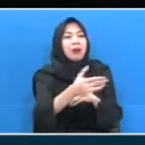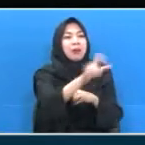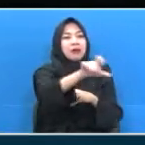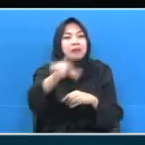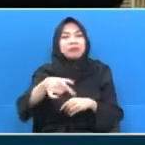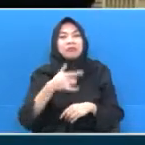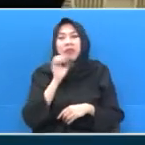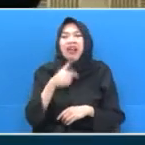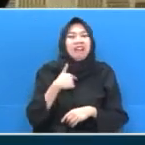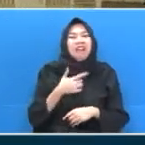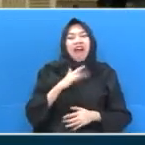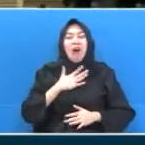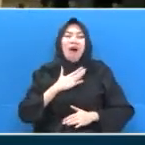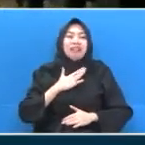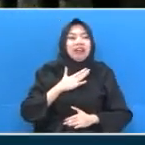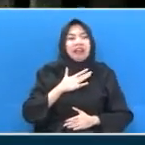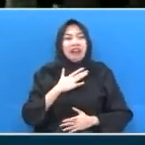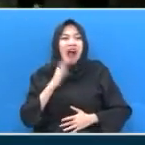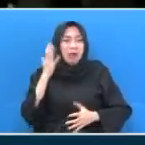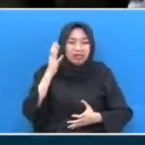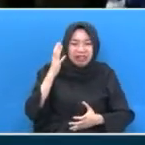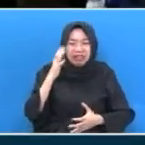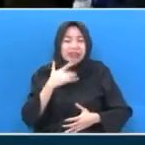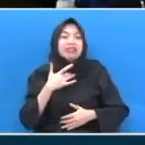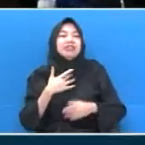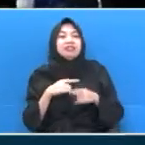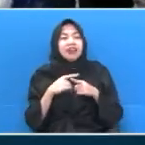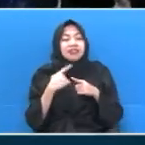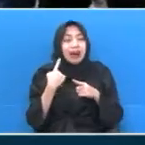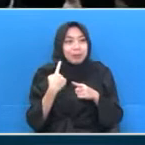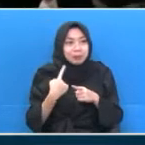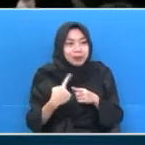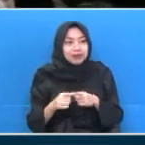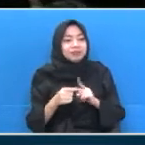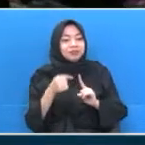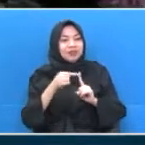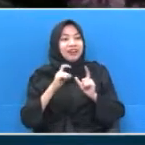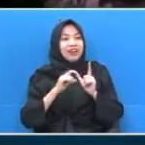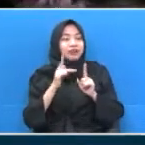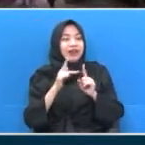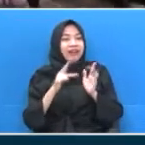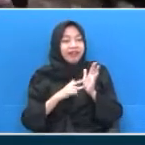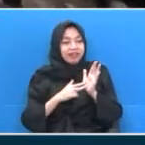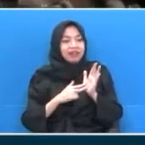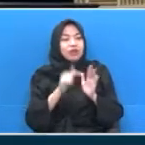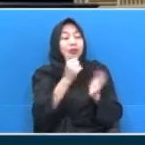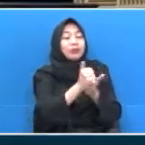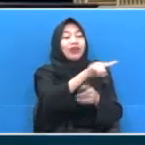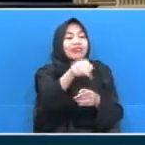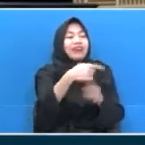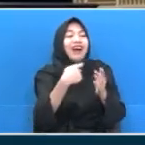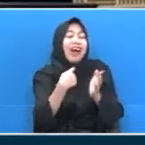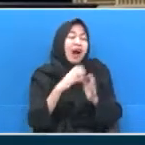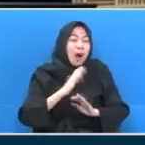khawatir ya tetapi ternyata karena dengan dengan adanya kerjasama di atas kertas di atas kertas